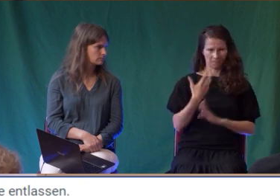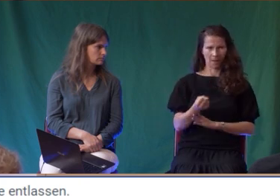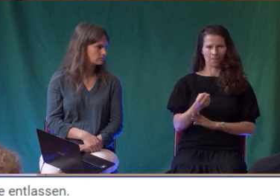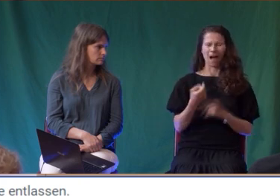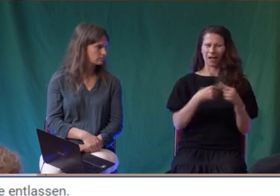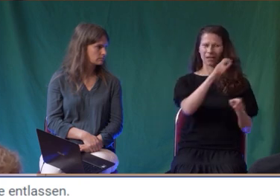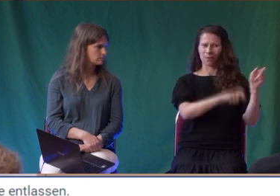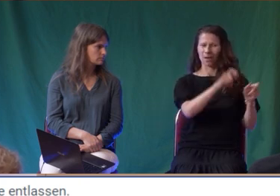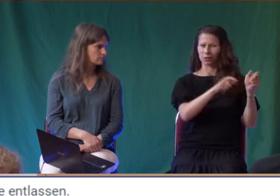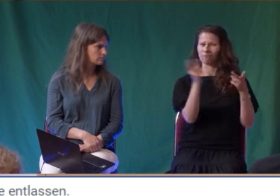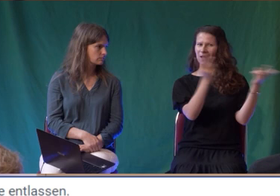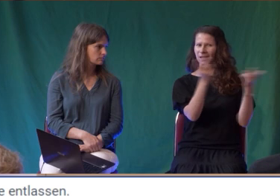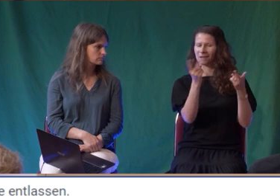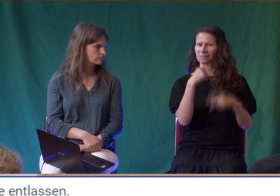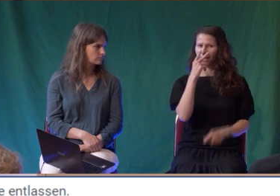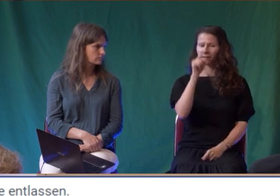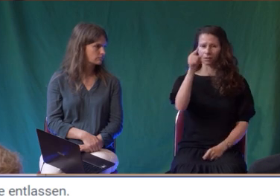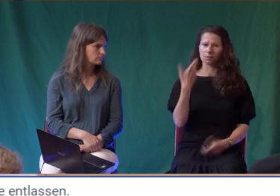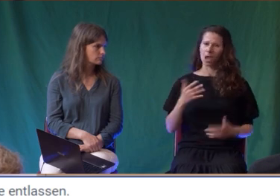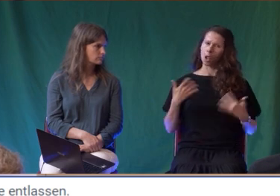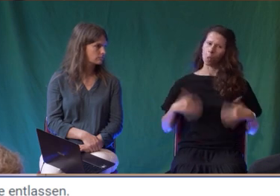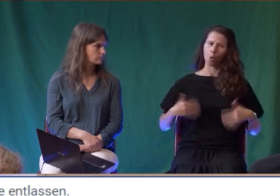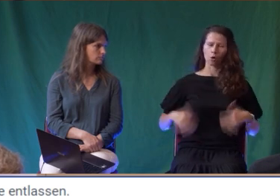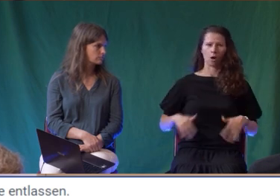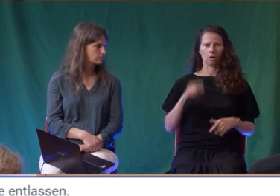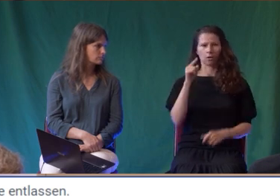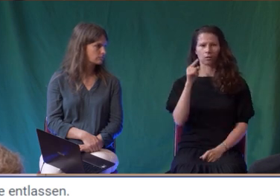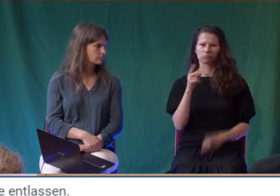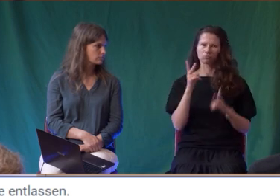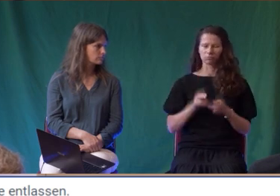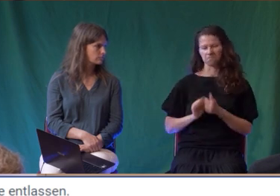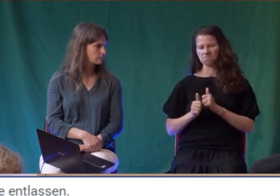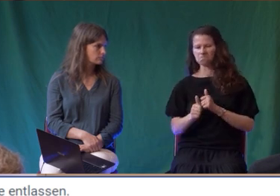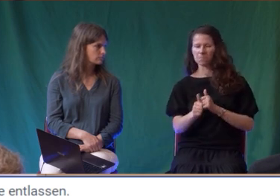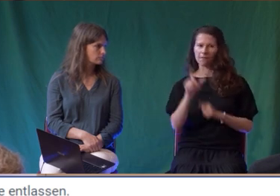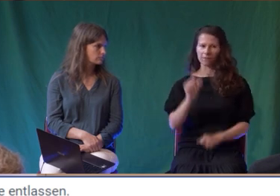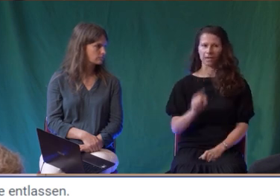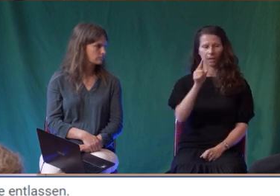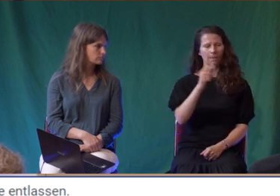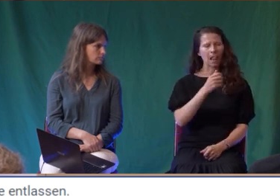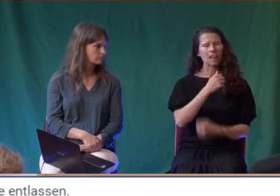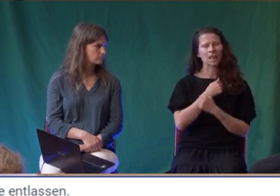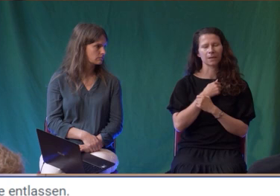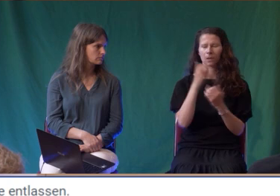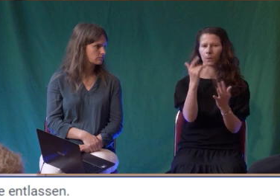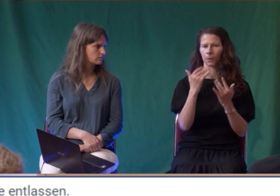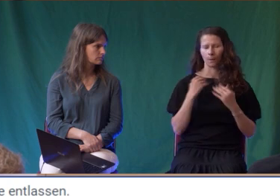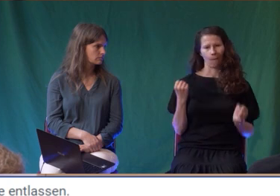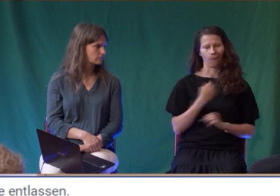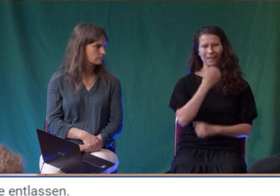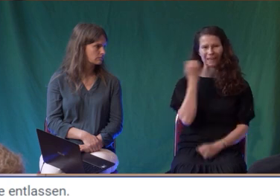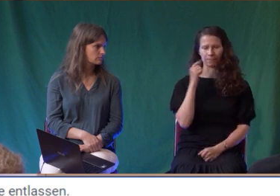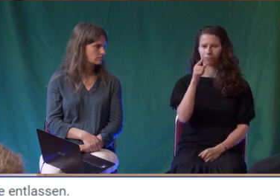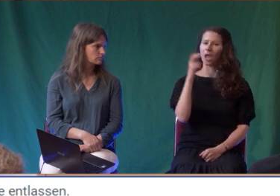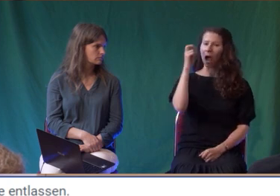Menschen es ist einfach gelassener weniger berechnend extrem liebevoll gewesen im Alter hat sie etwas